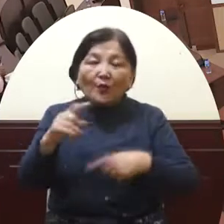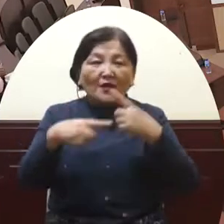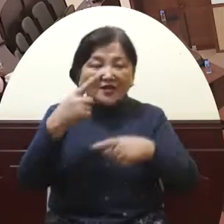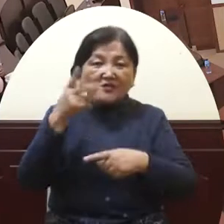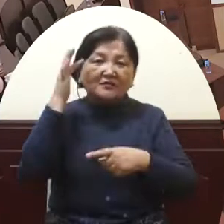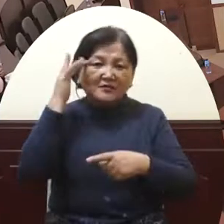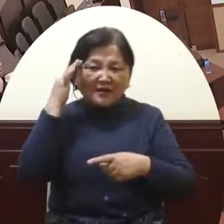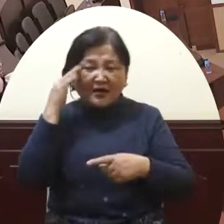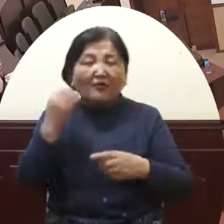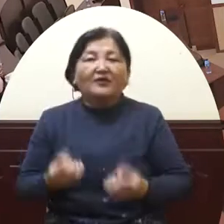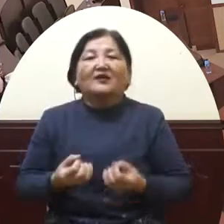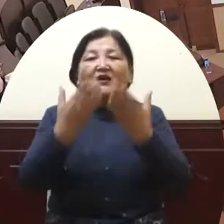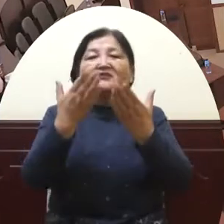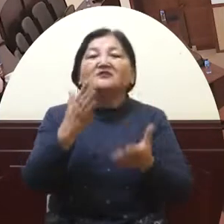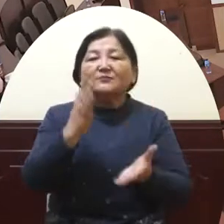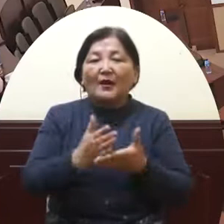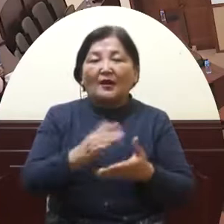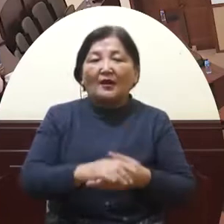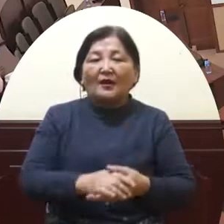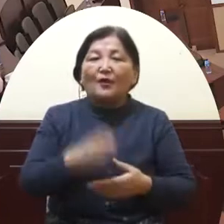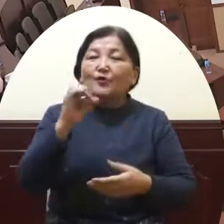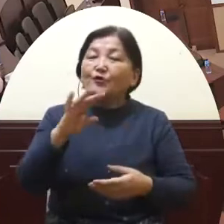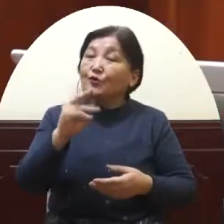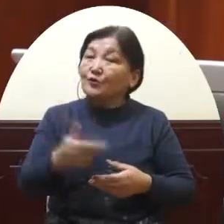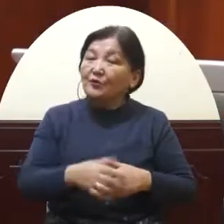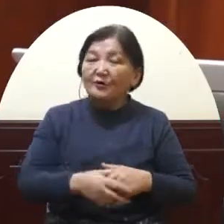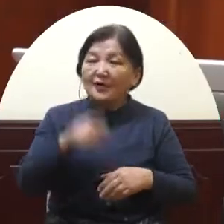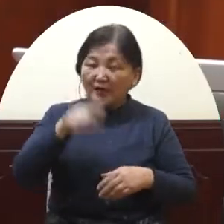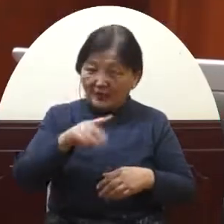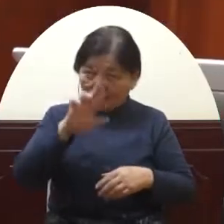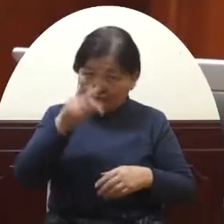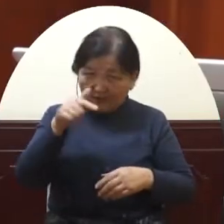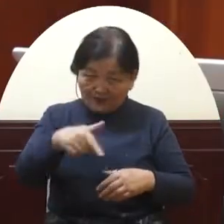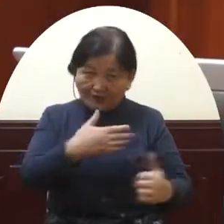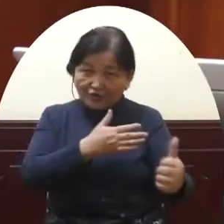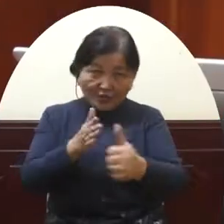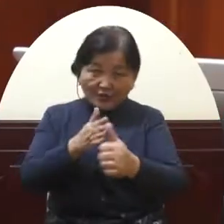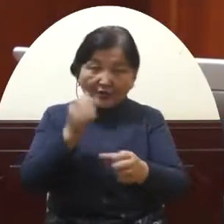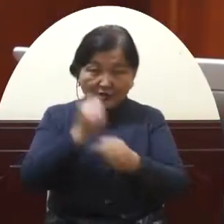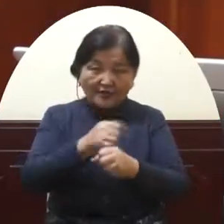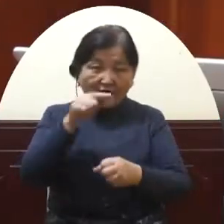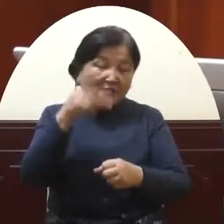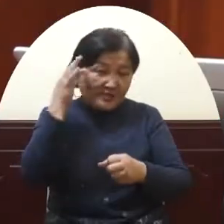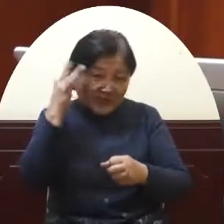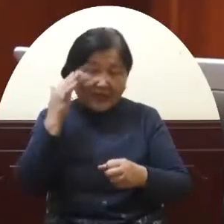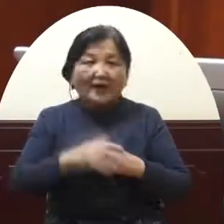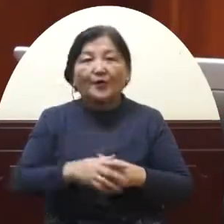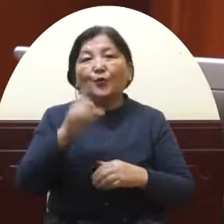санаа гарч ирсэн. Ер нь бол энэ яг энэ чиглэлээр ийм саналаар хүмүүс